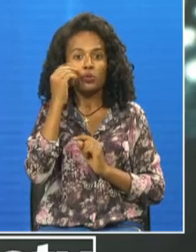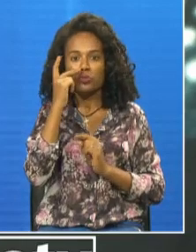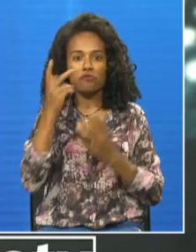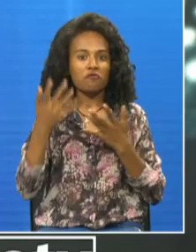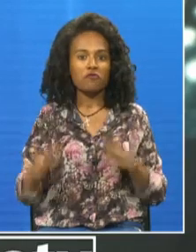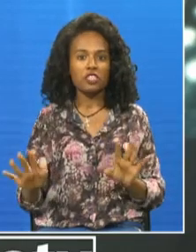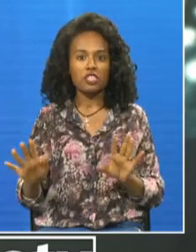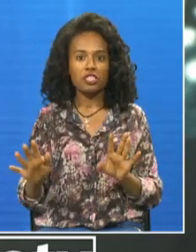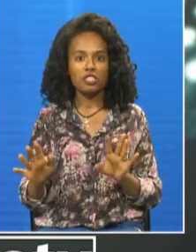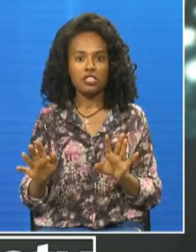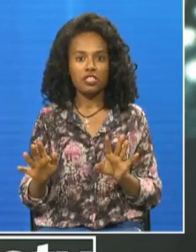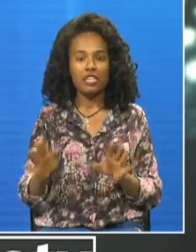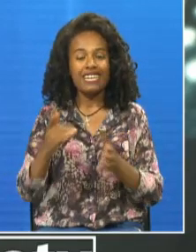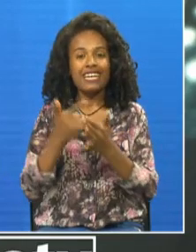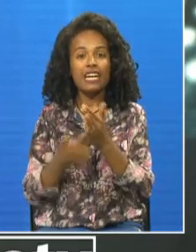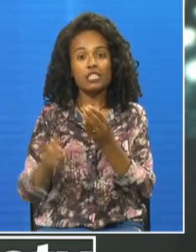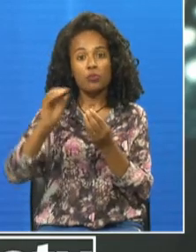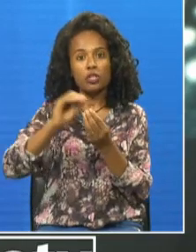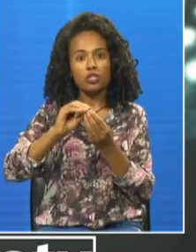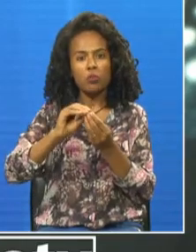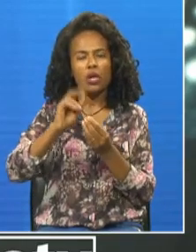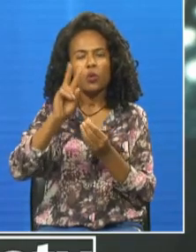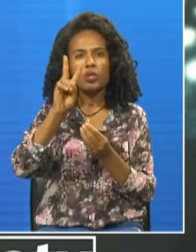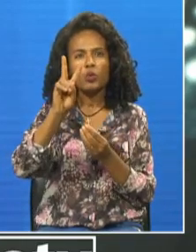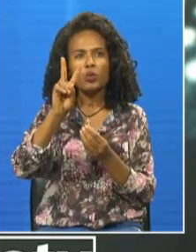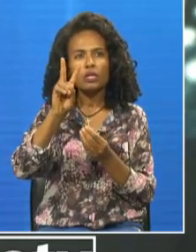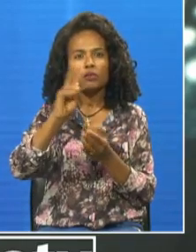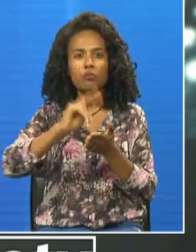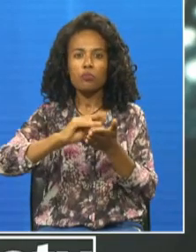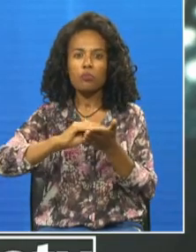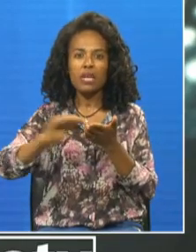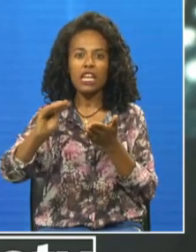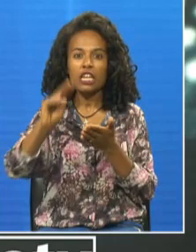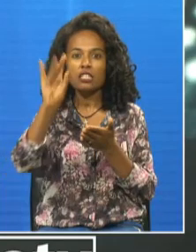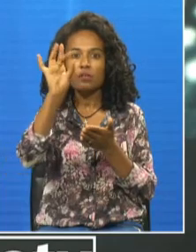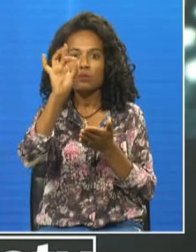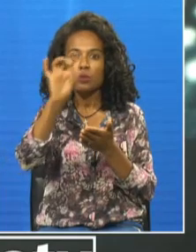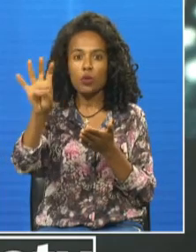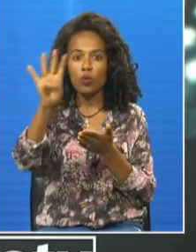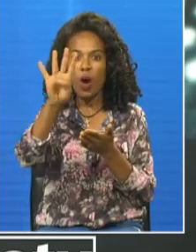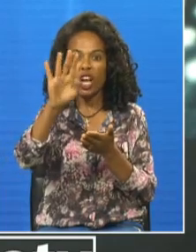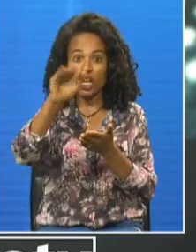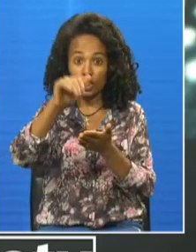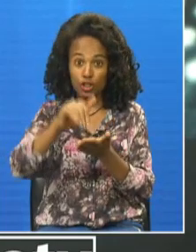ሁሴን ወረርሽኙን ለመከላከል የተከናወኑ ተግባራትን እንዲህ ሲሉ አብራርተዋል።